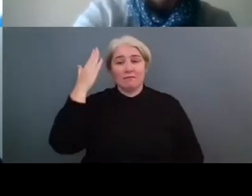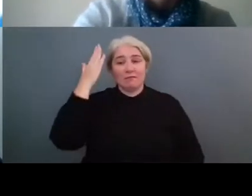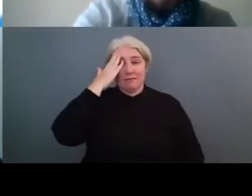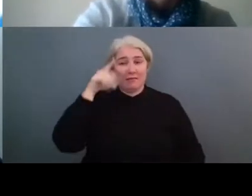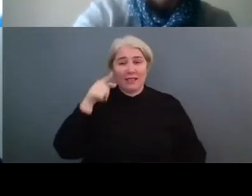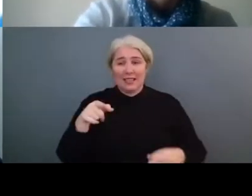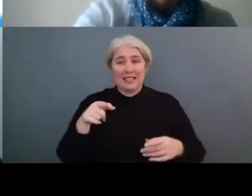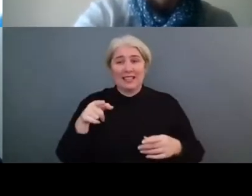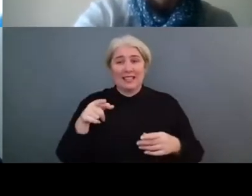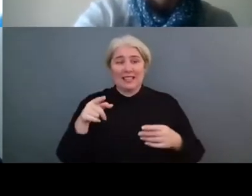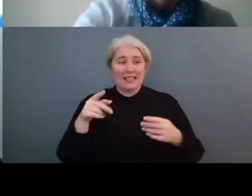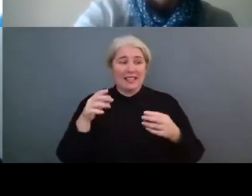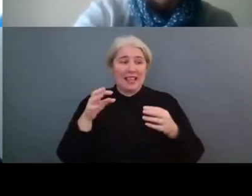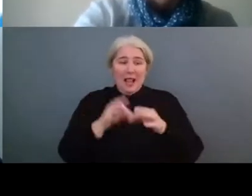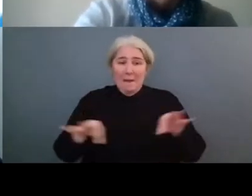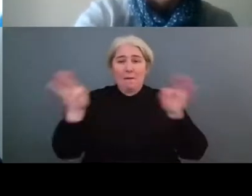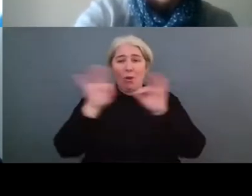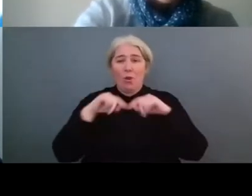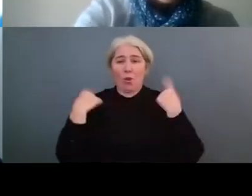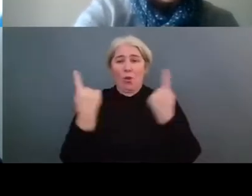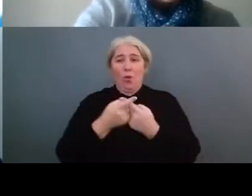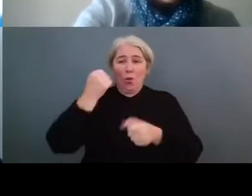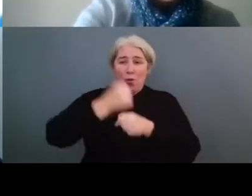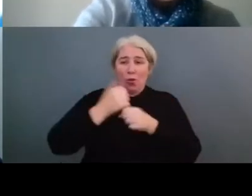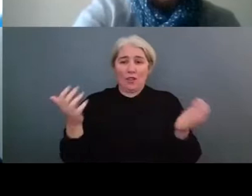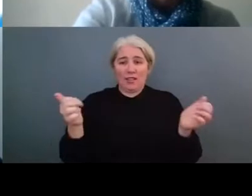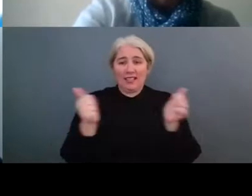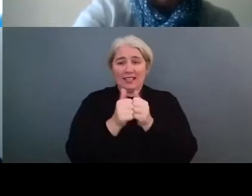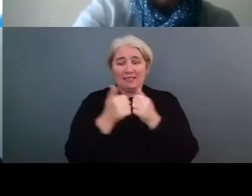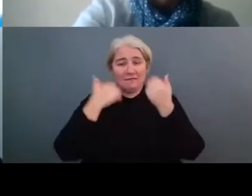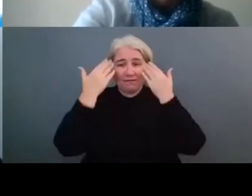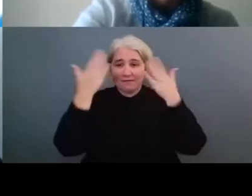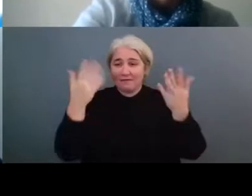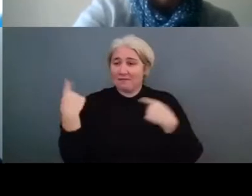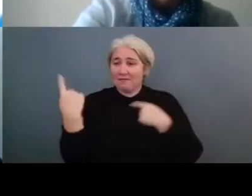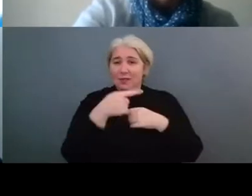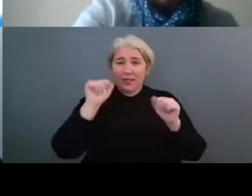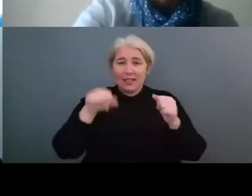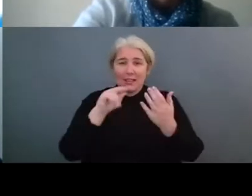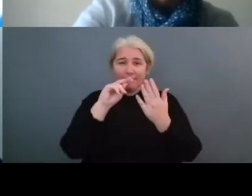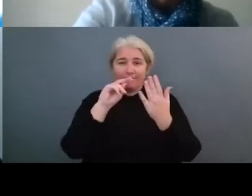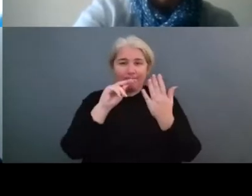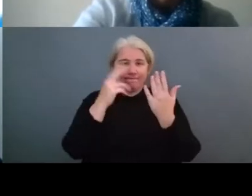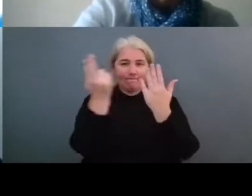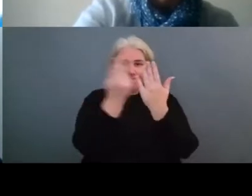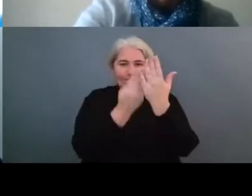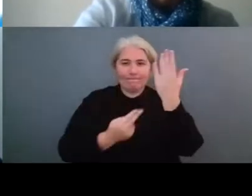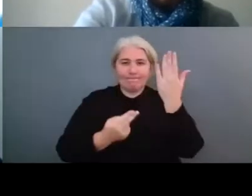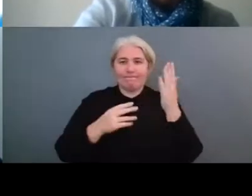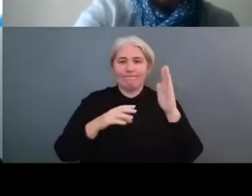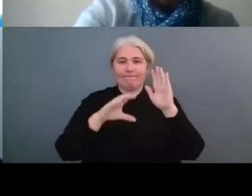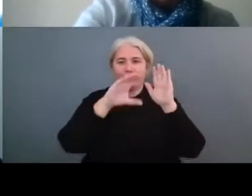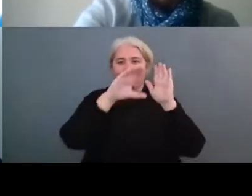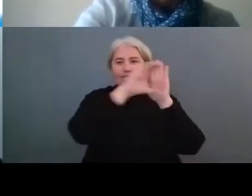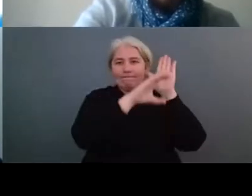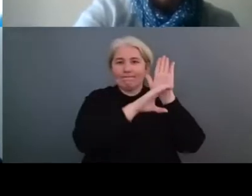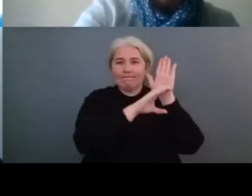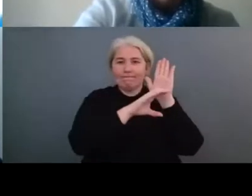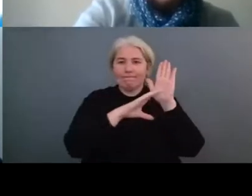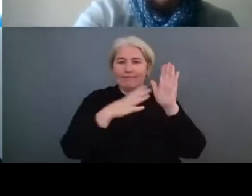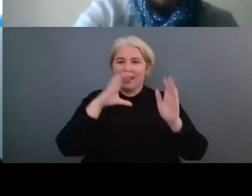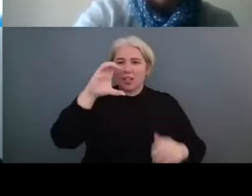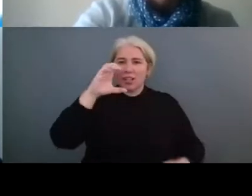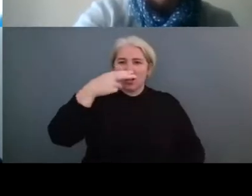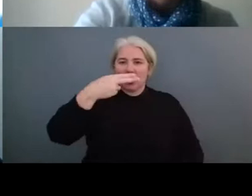d'autres types d'outils, mais comment on s'appuie sur ça pour avoir une vraie synergie collective et pas une